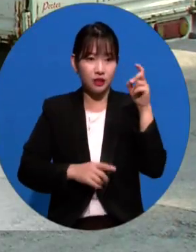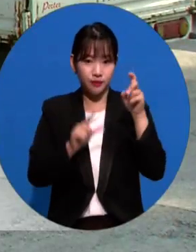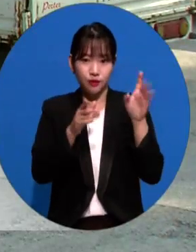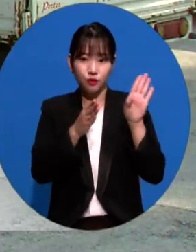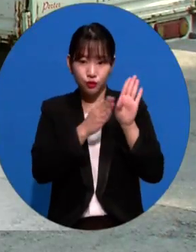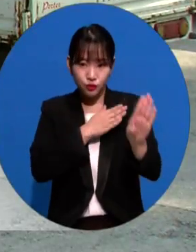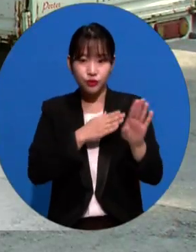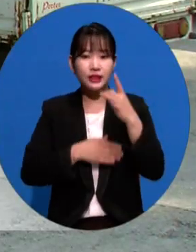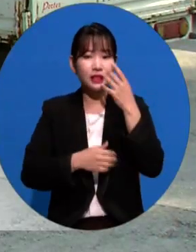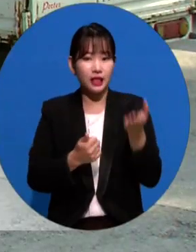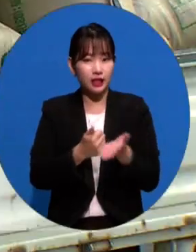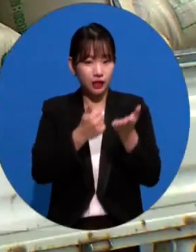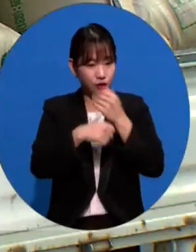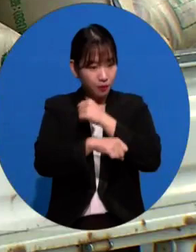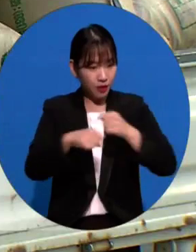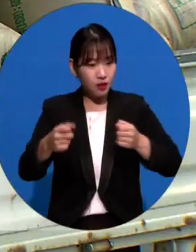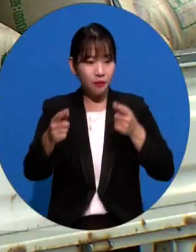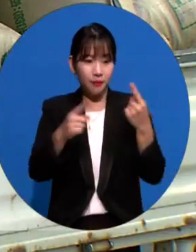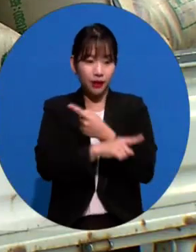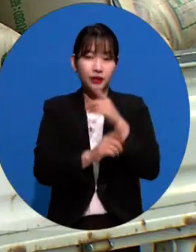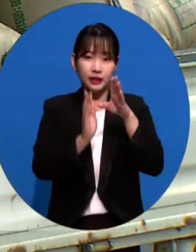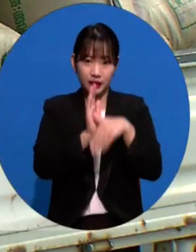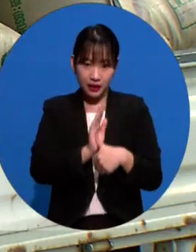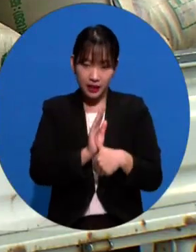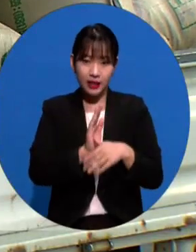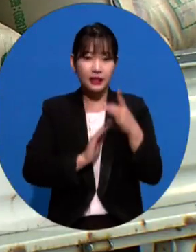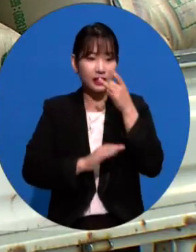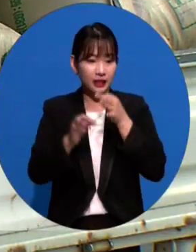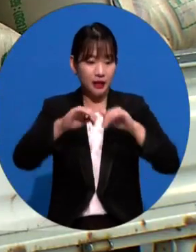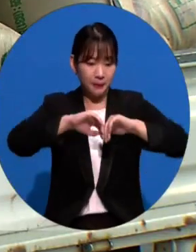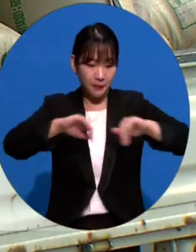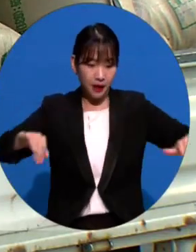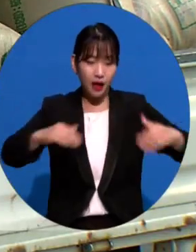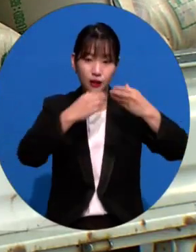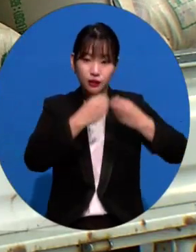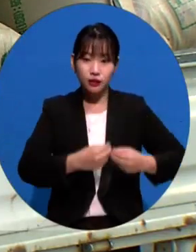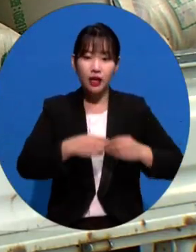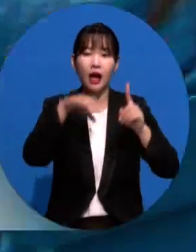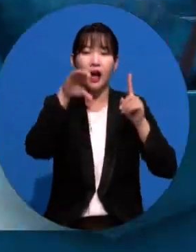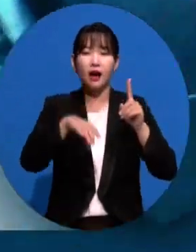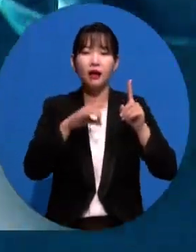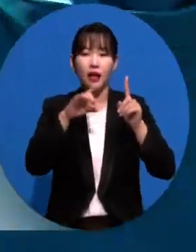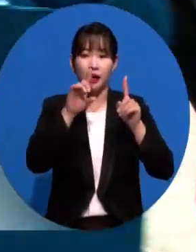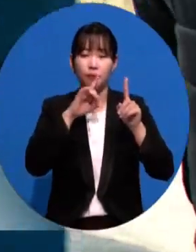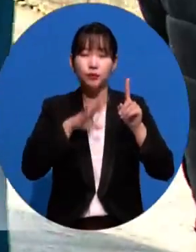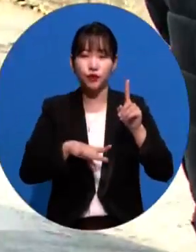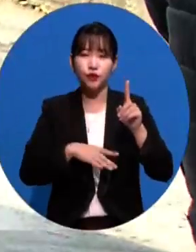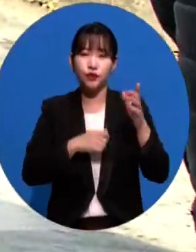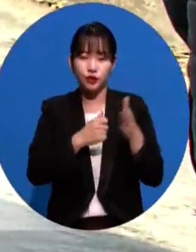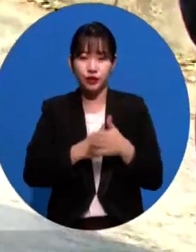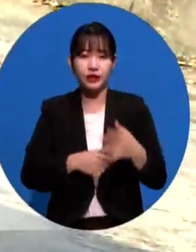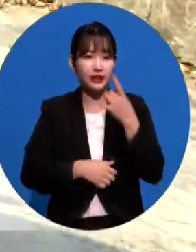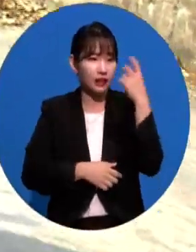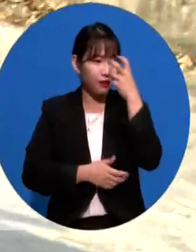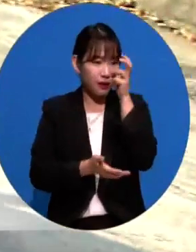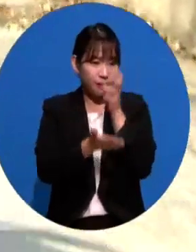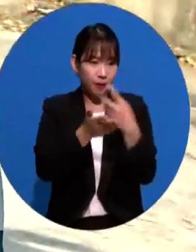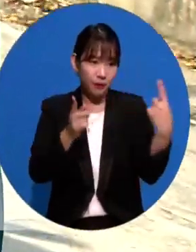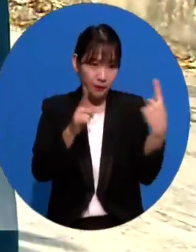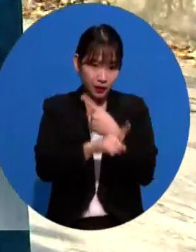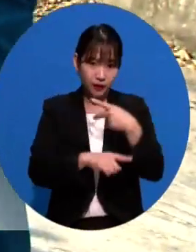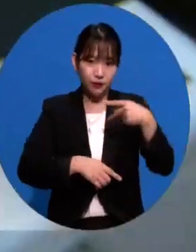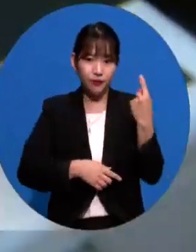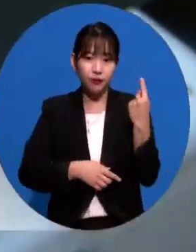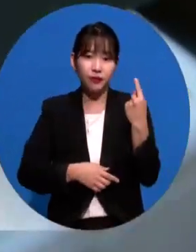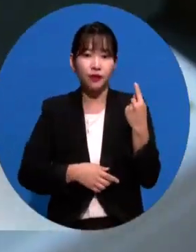이후 쌀 재배 면적을 조정했을 때 쌀 시장 격리를 한 사례는 단 한 번에 불과했다며 양곡관리법이